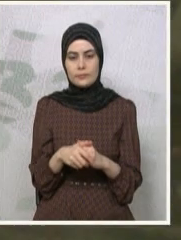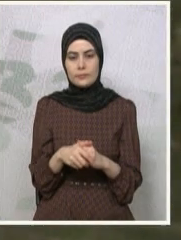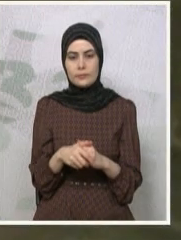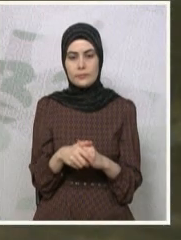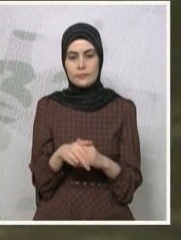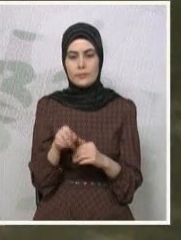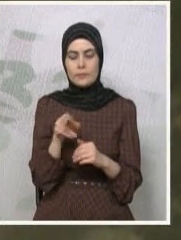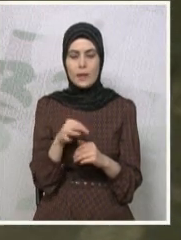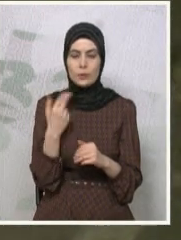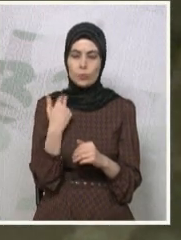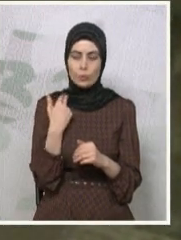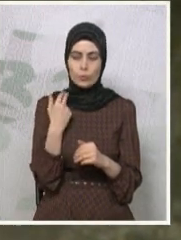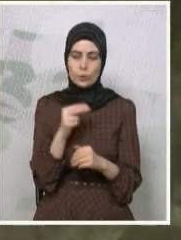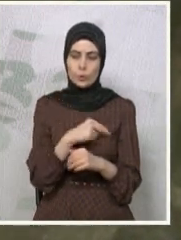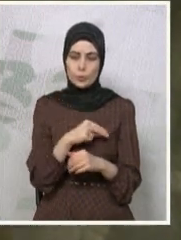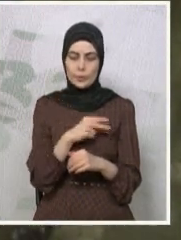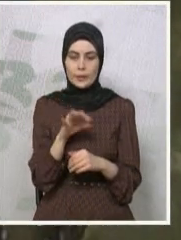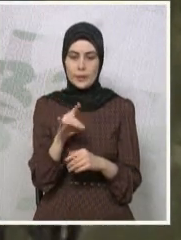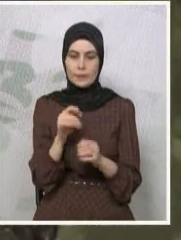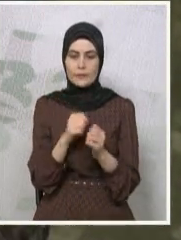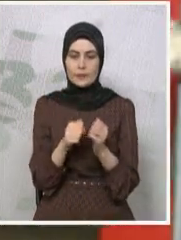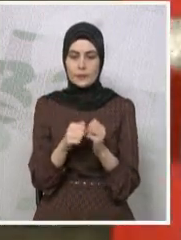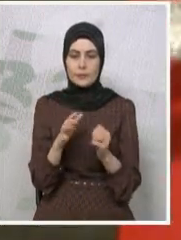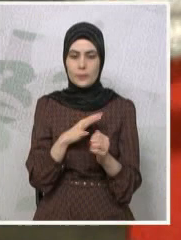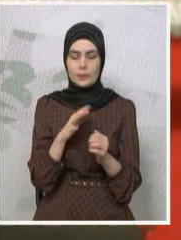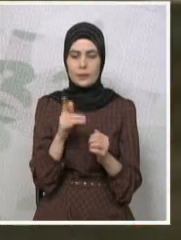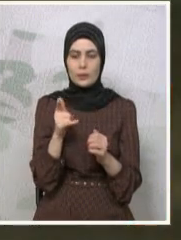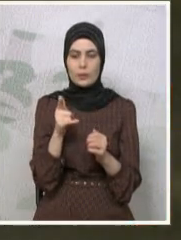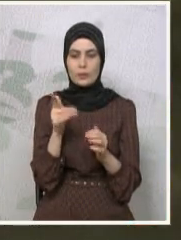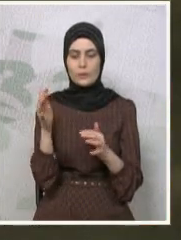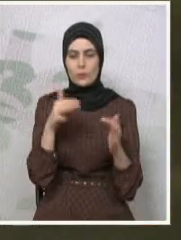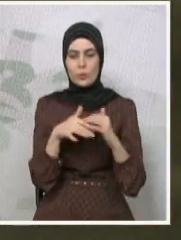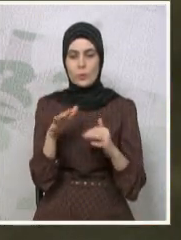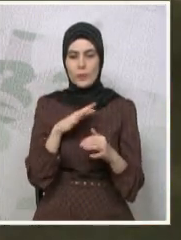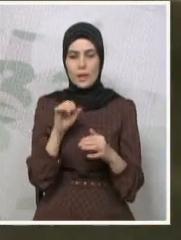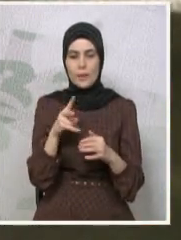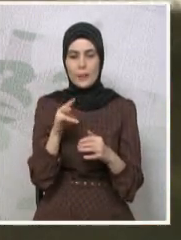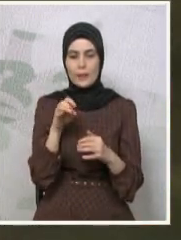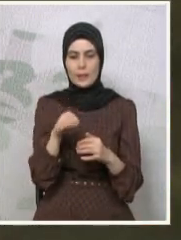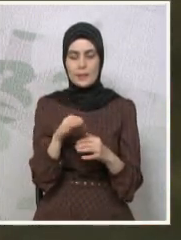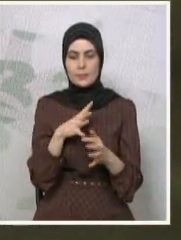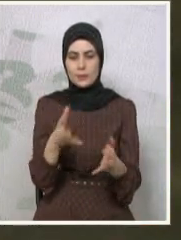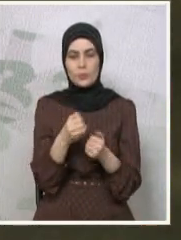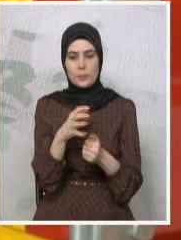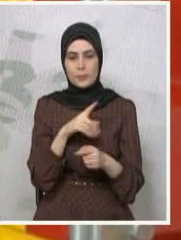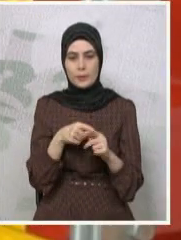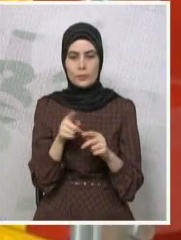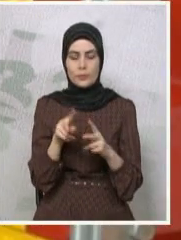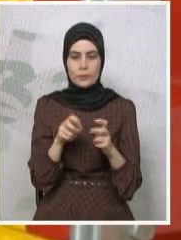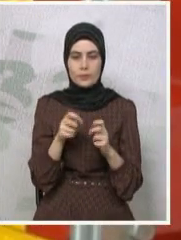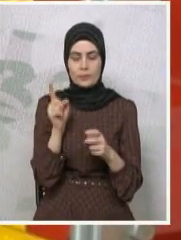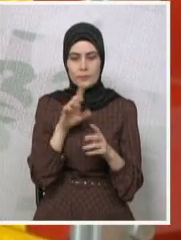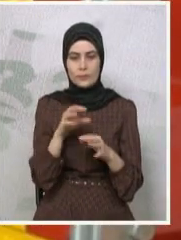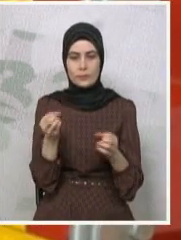По долгу службы Лезу приходилось вызволять застрявших в горах альпинистов, поэтому о спасательных узлах он знает многое. Показывает